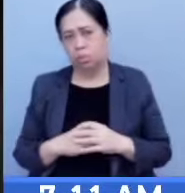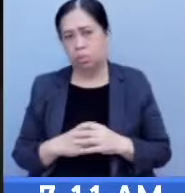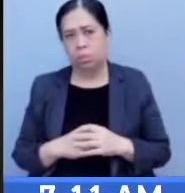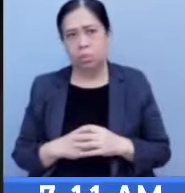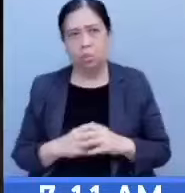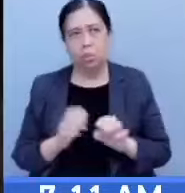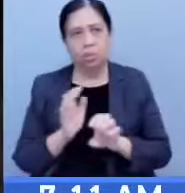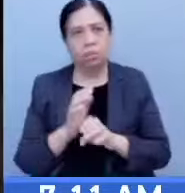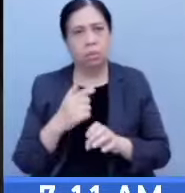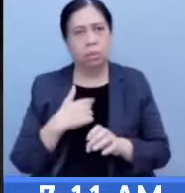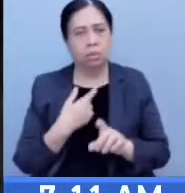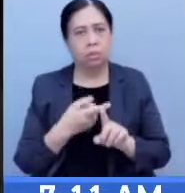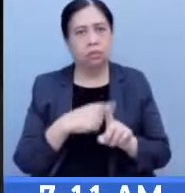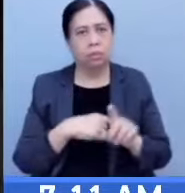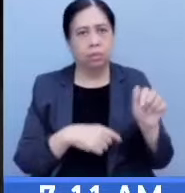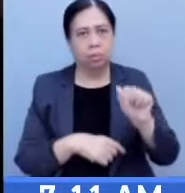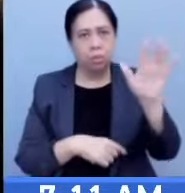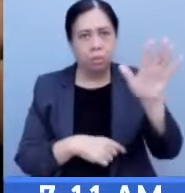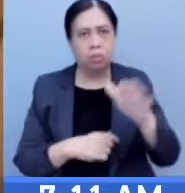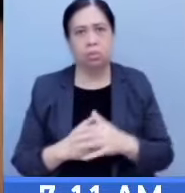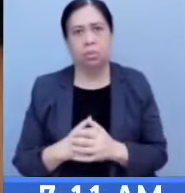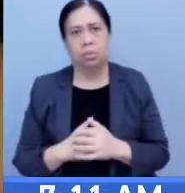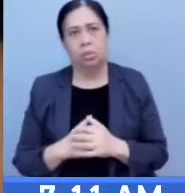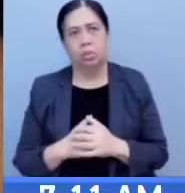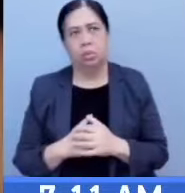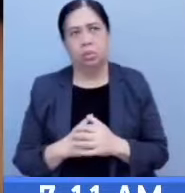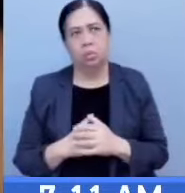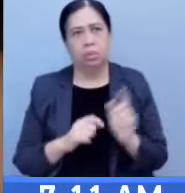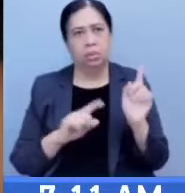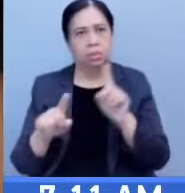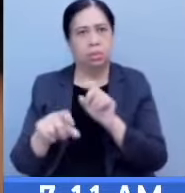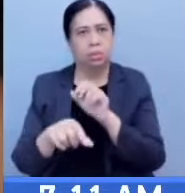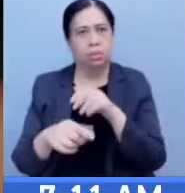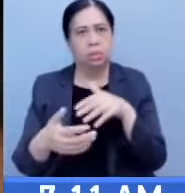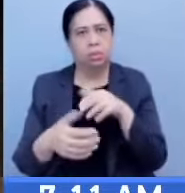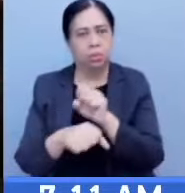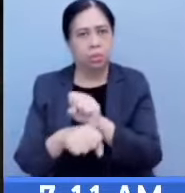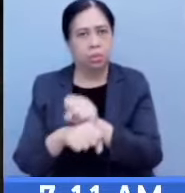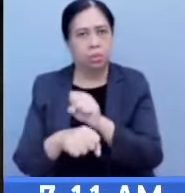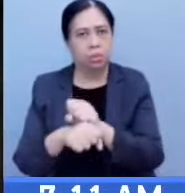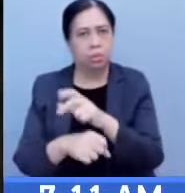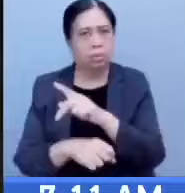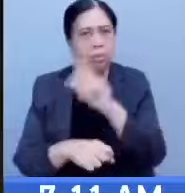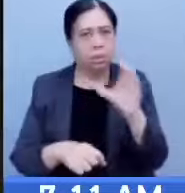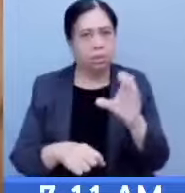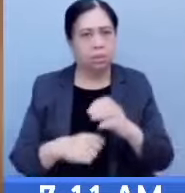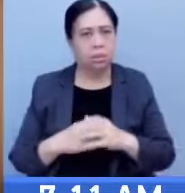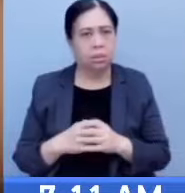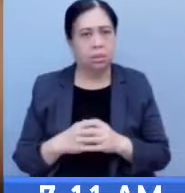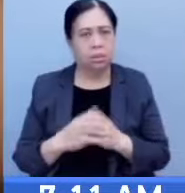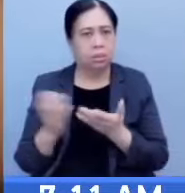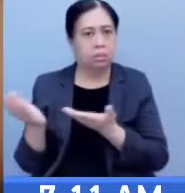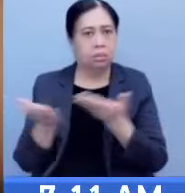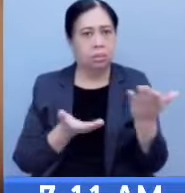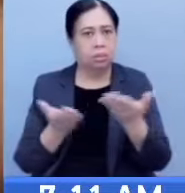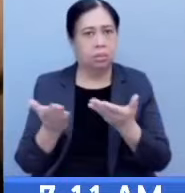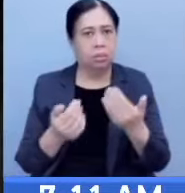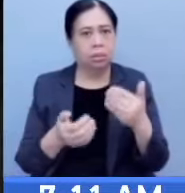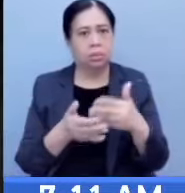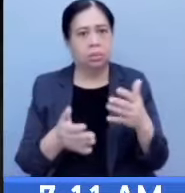ako Antipolo. Papasok ako ng Pasay. Mag-atid pa ako ng bata sa kalaw.